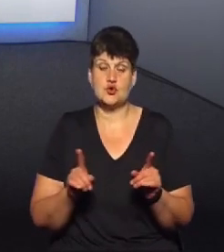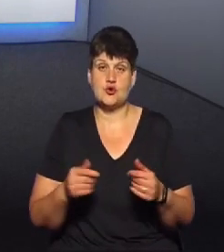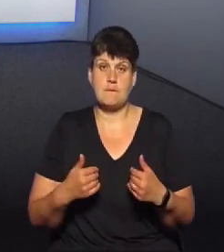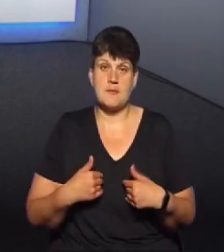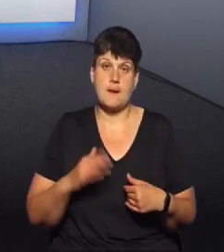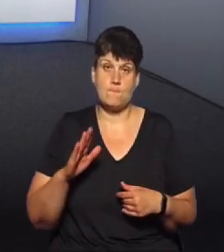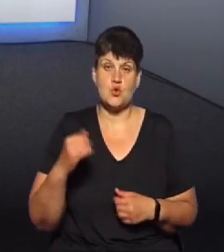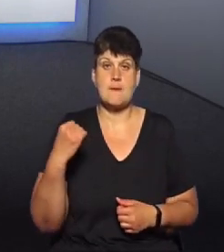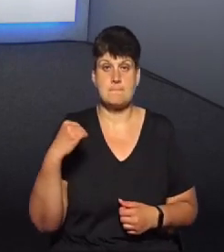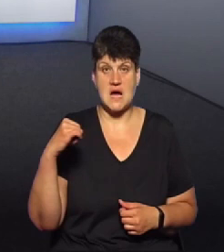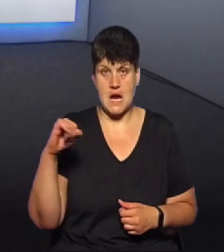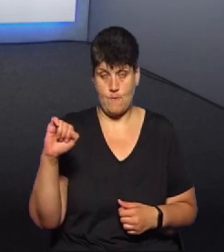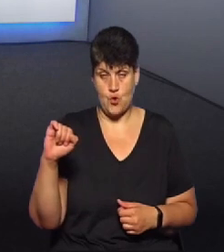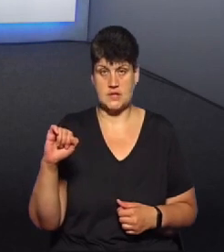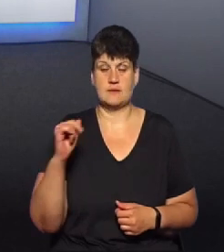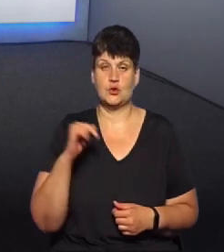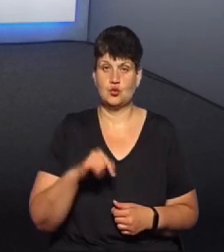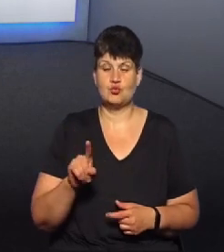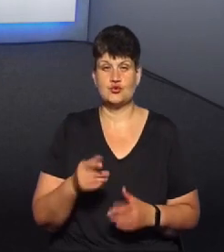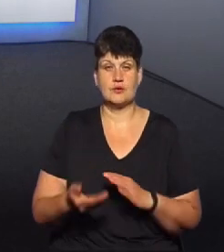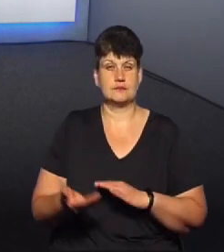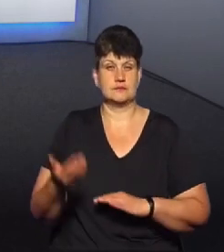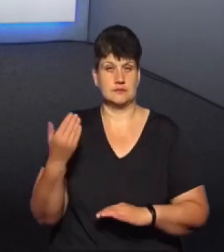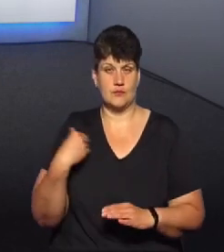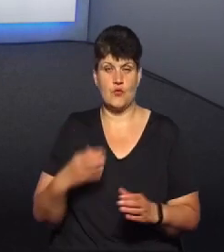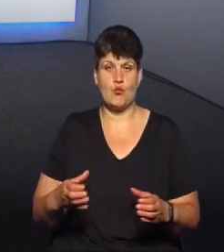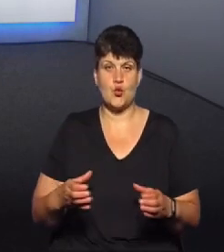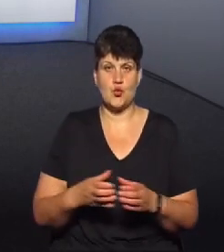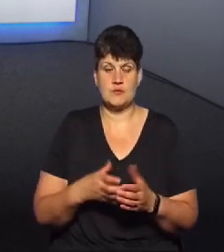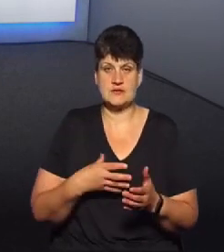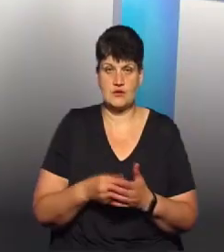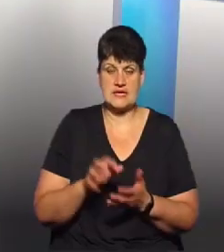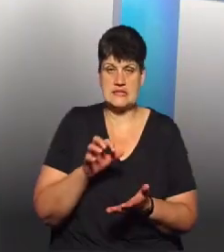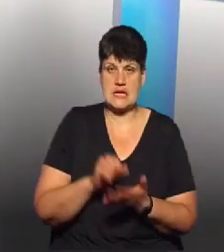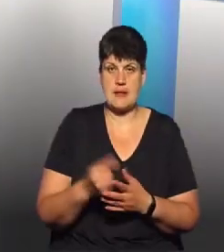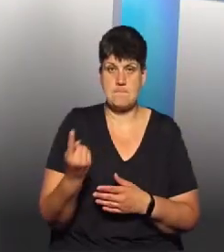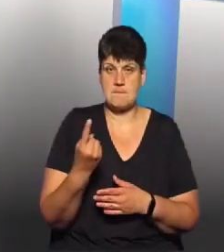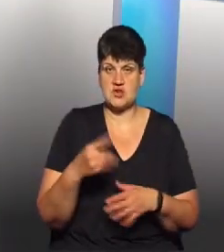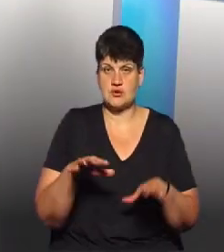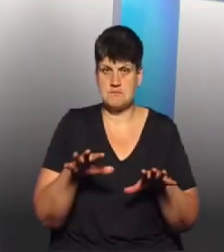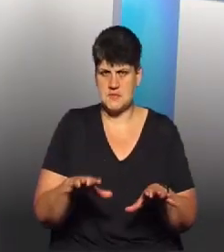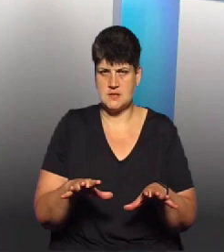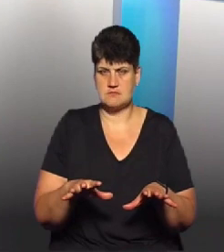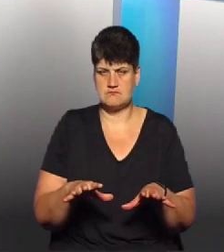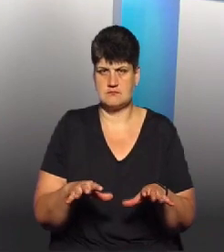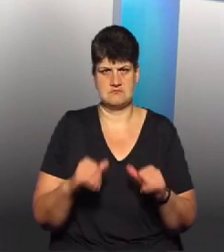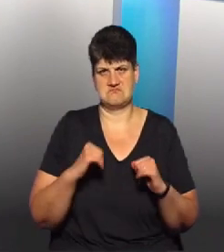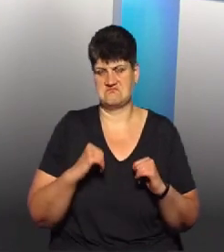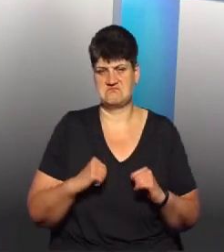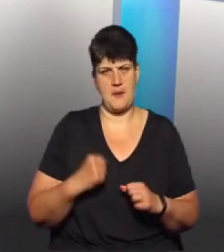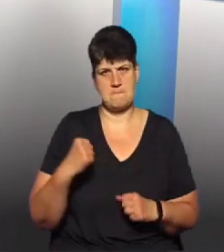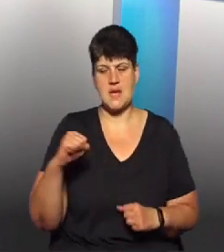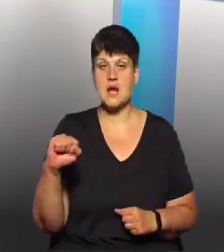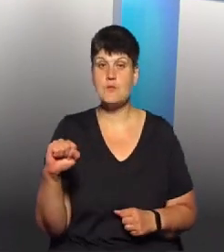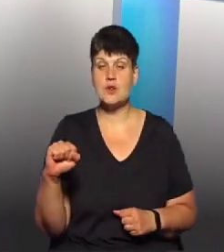переможцями, тому що до цього ми в групі своїй зайняли перше місце і впевнено перемогли.